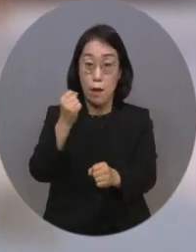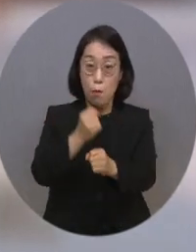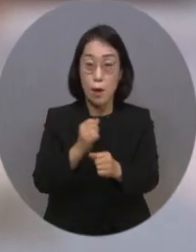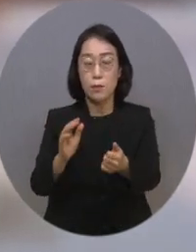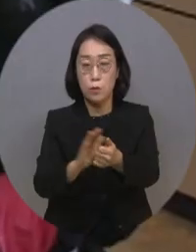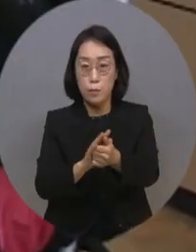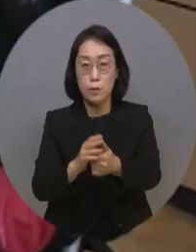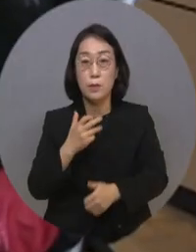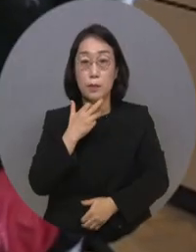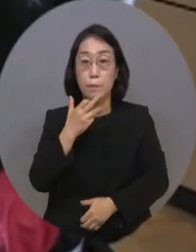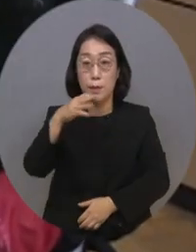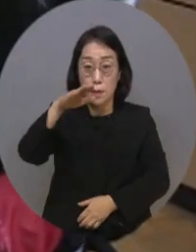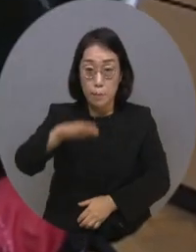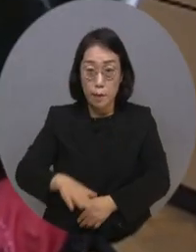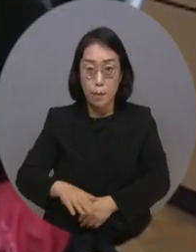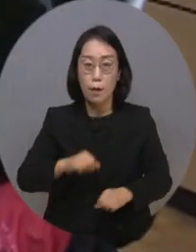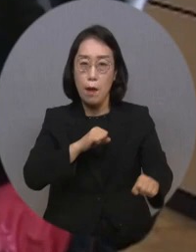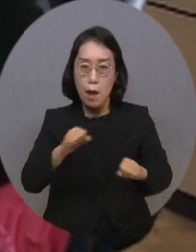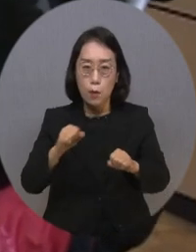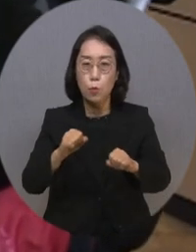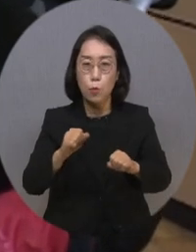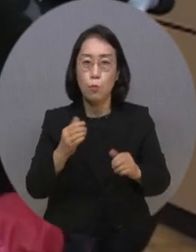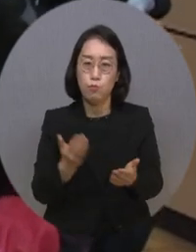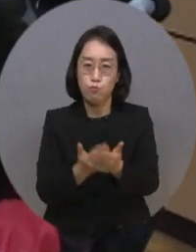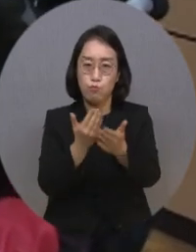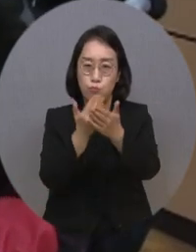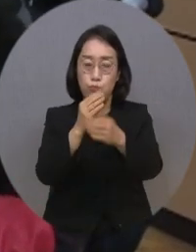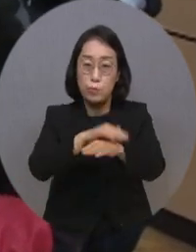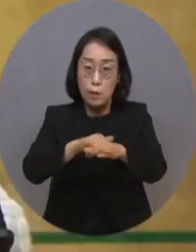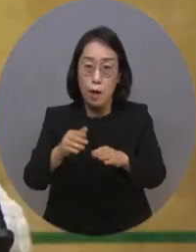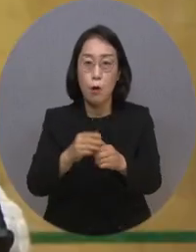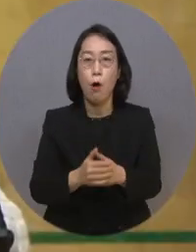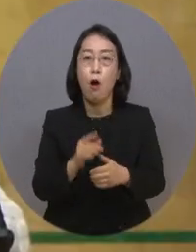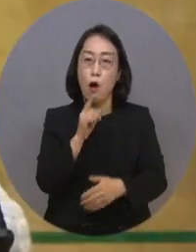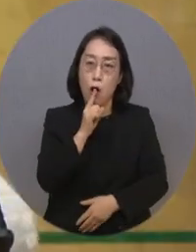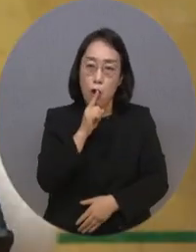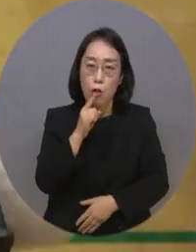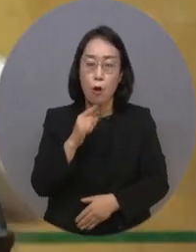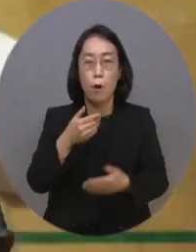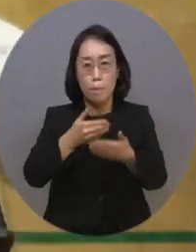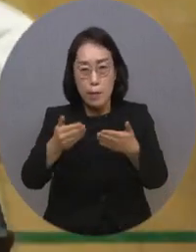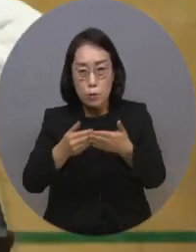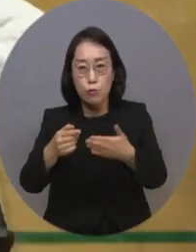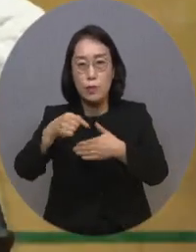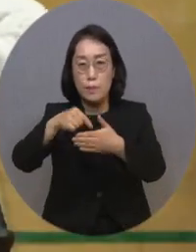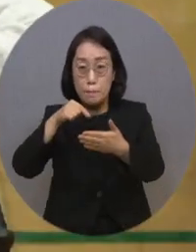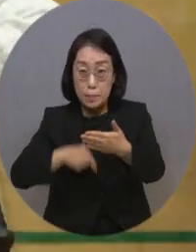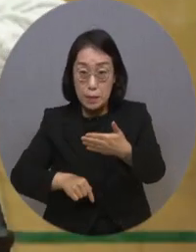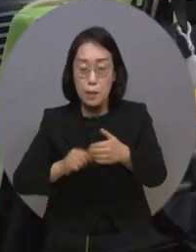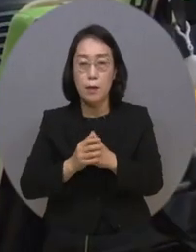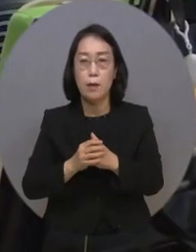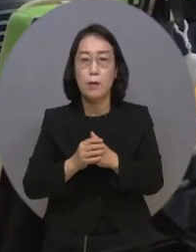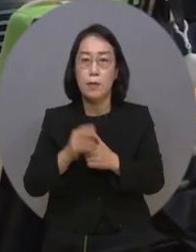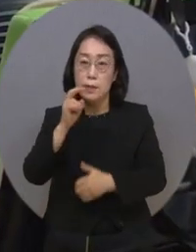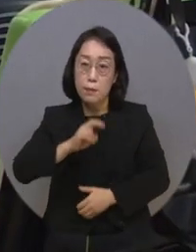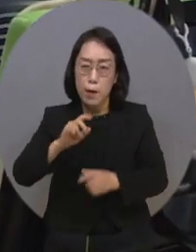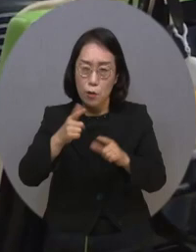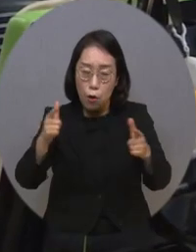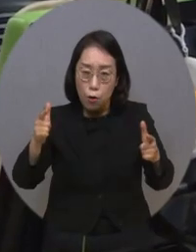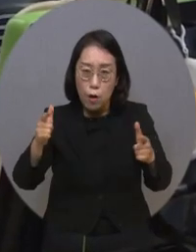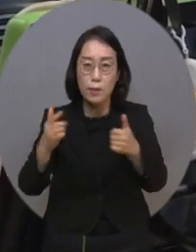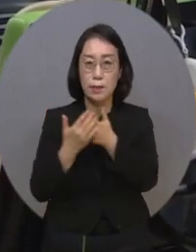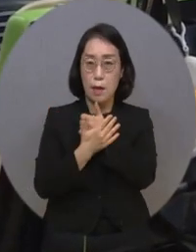미만 장애아동의 행동 발달을 위해 언어와 미술음악 심리 운동 등의 재활 치료를 이용할 수 있는